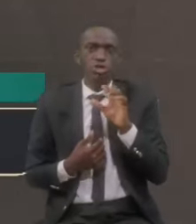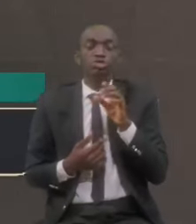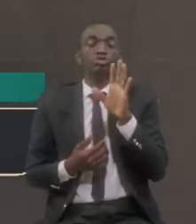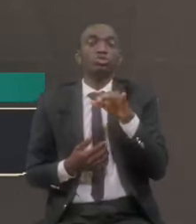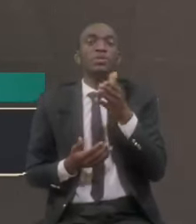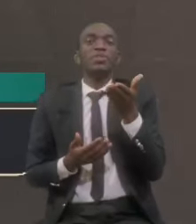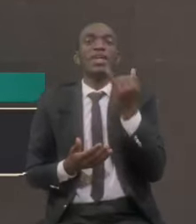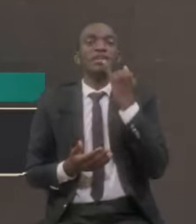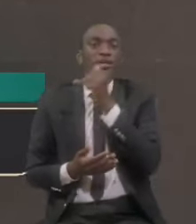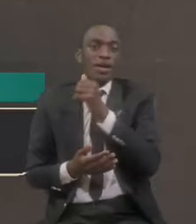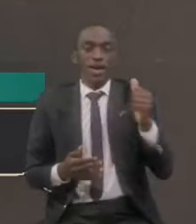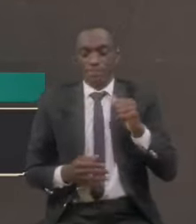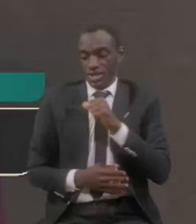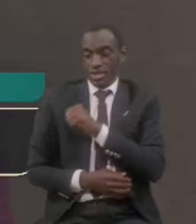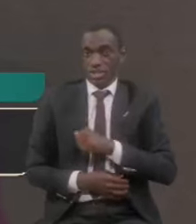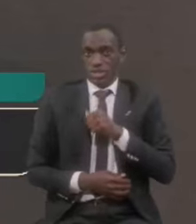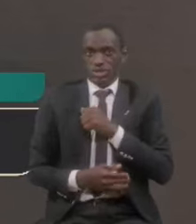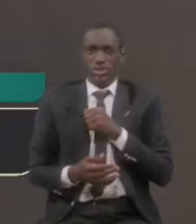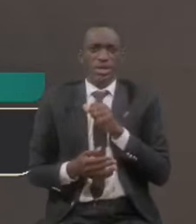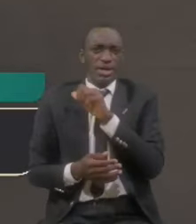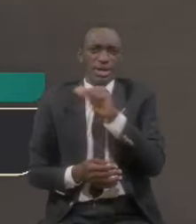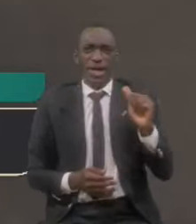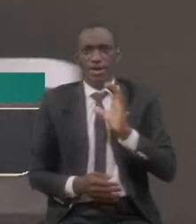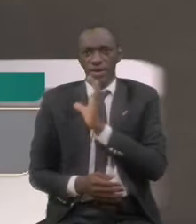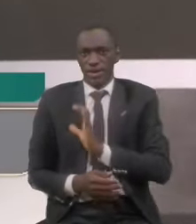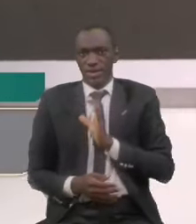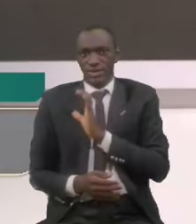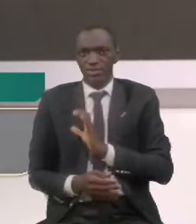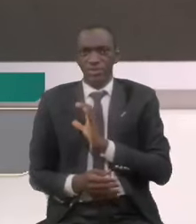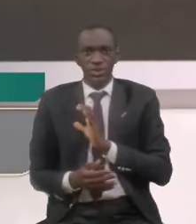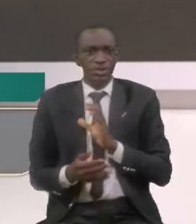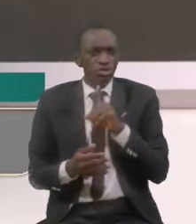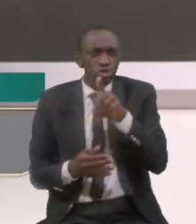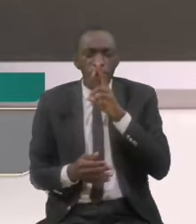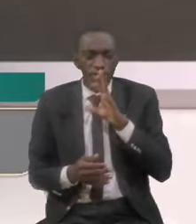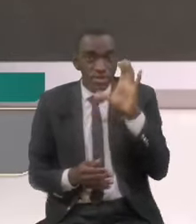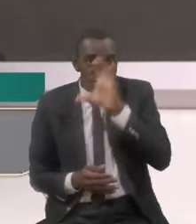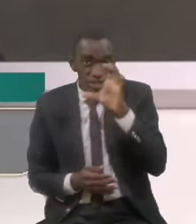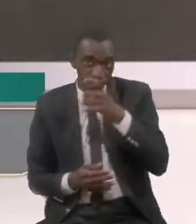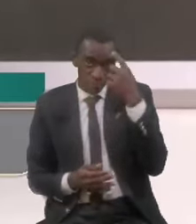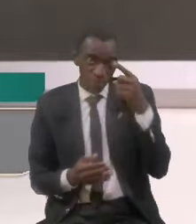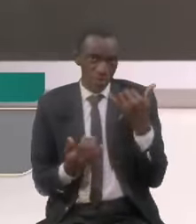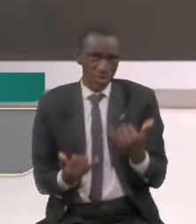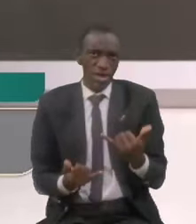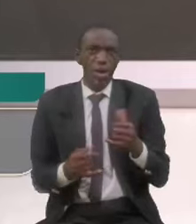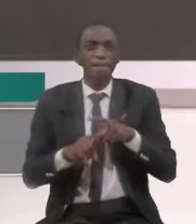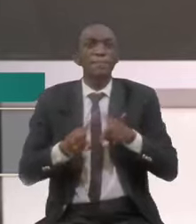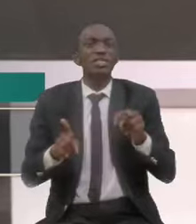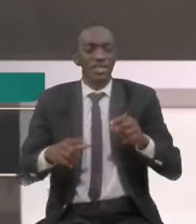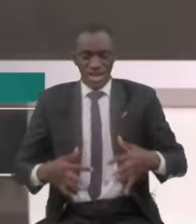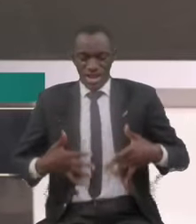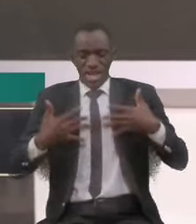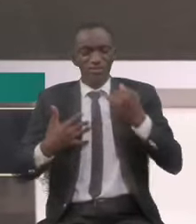un type de caractère, de caractéristique que tu cherches maintenant. Mais ta vie est